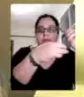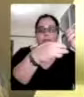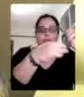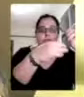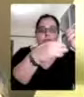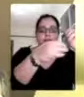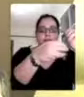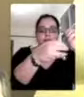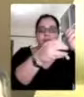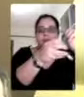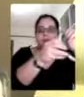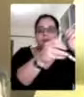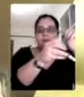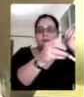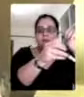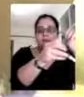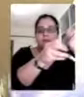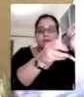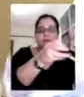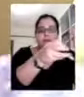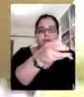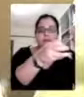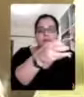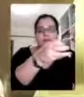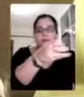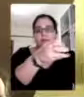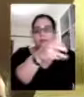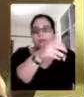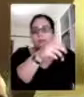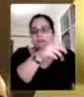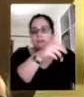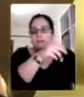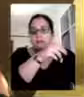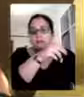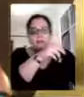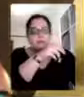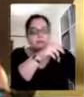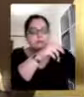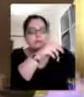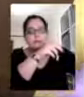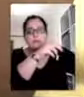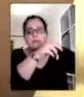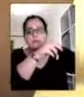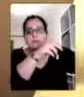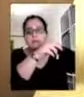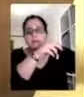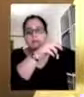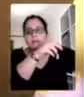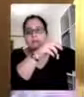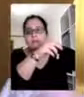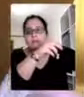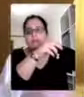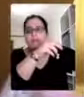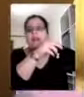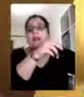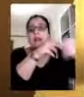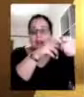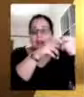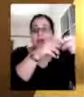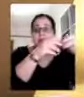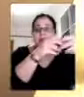şöyle koyuyorum onları. Ben bunları yurt dışından aldığım zaman ziplokla götürüyorum yanımda. Tenekelerden ziploka dolduruyorum.